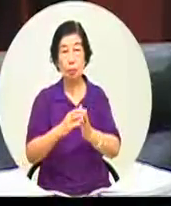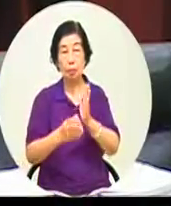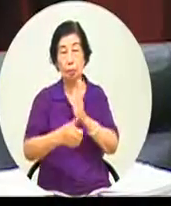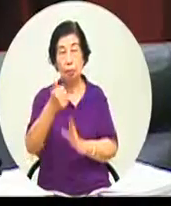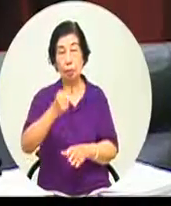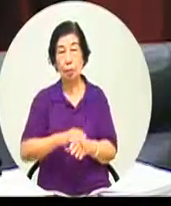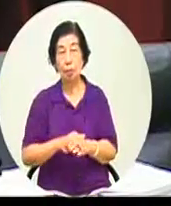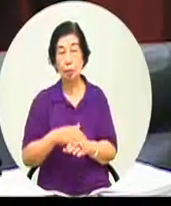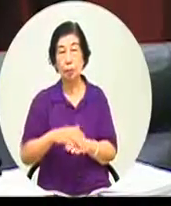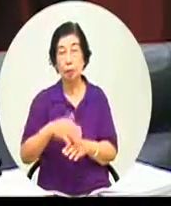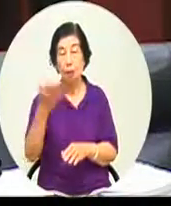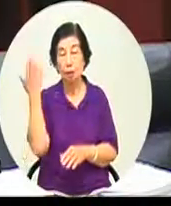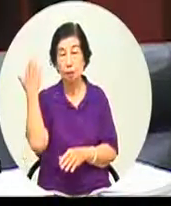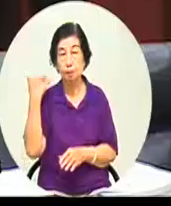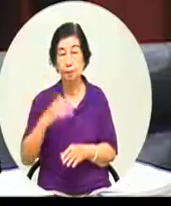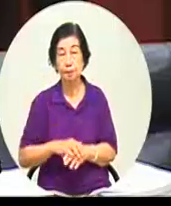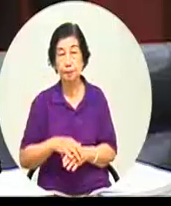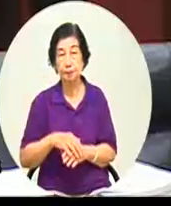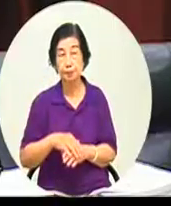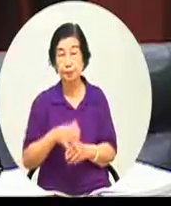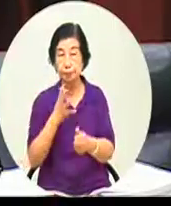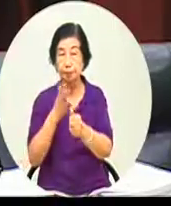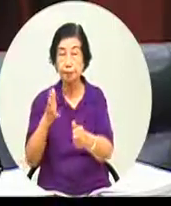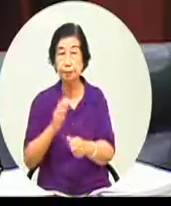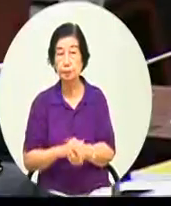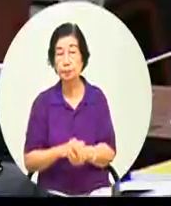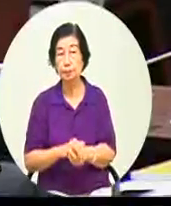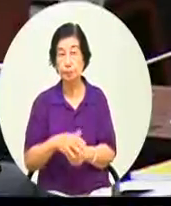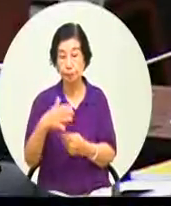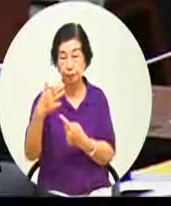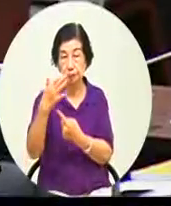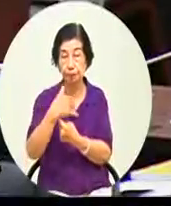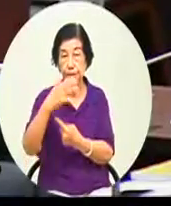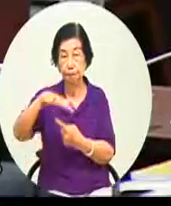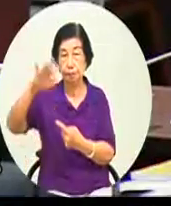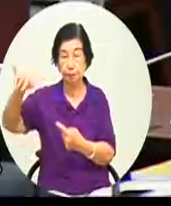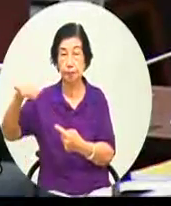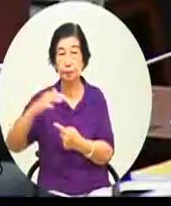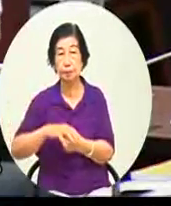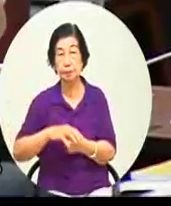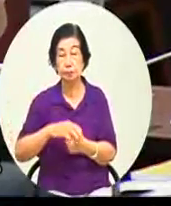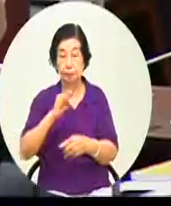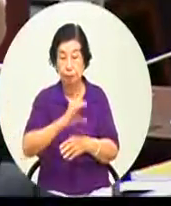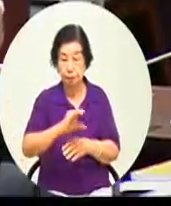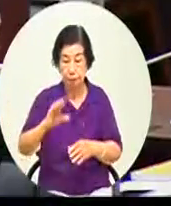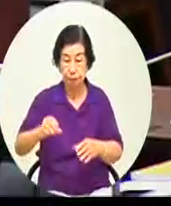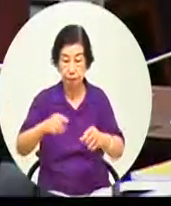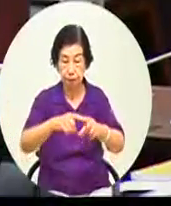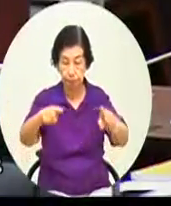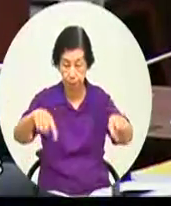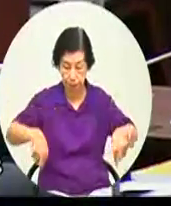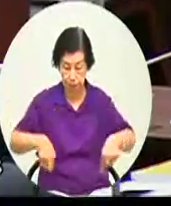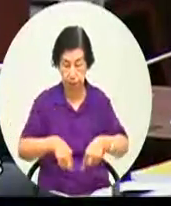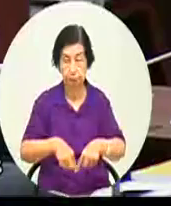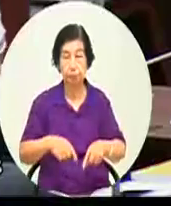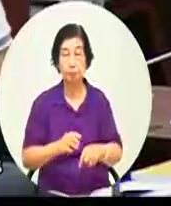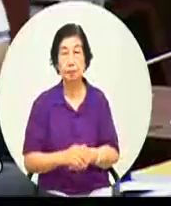我有讲过吼，伫按机车位停车格啦，拜托一下，恁既然若要画。